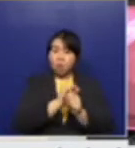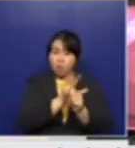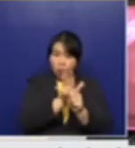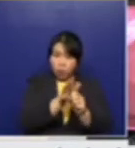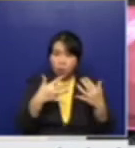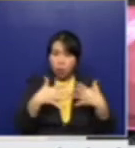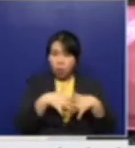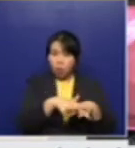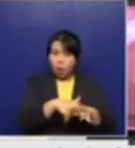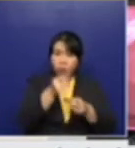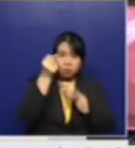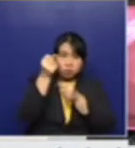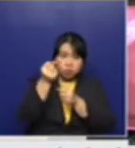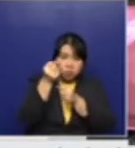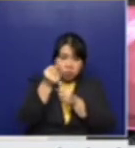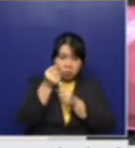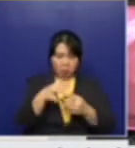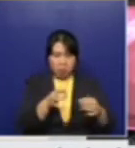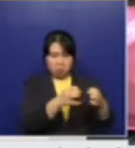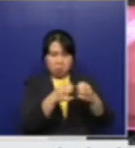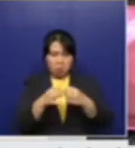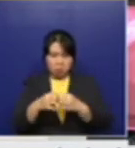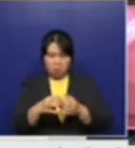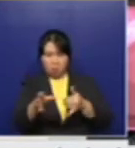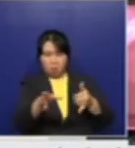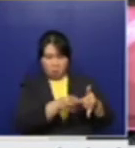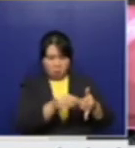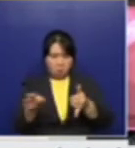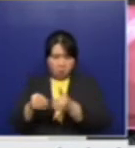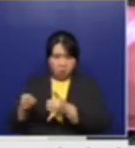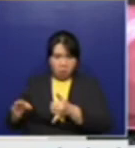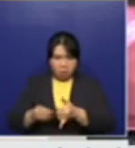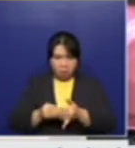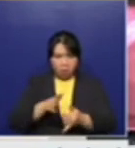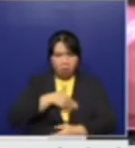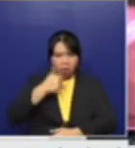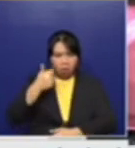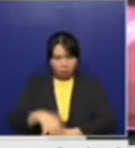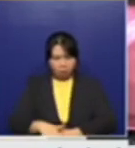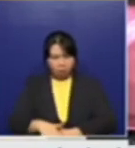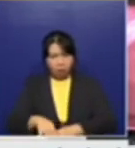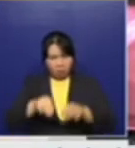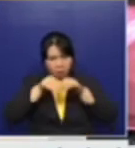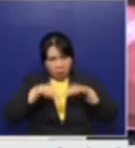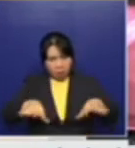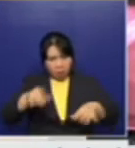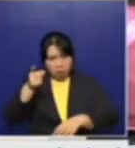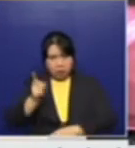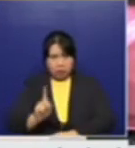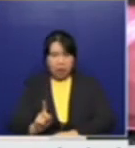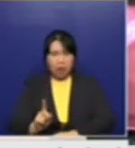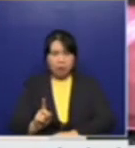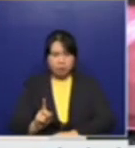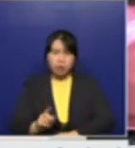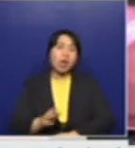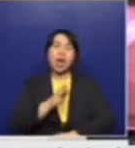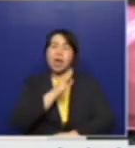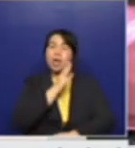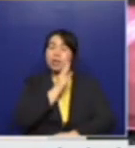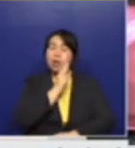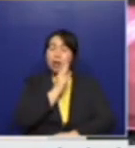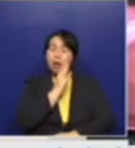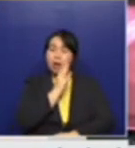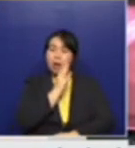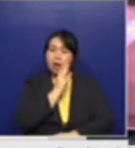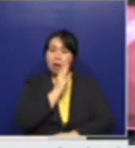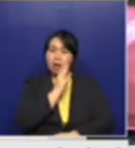ามาแล้วก็ทำให้เกิดความติดเชื้อแล้วก็พวกเราก็จะไม่สบายใจว่ามันเป็นการระบาดได้ดังนั้นถ้าระงับนะครับ